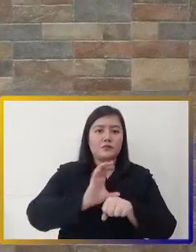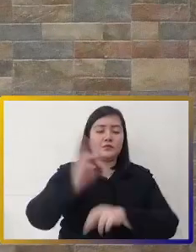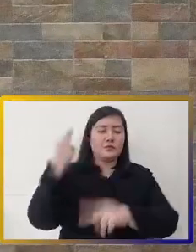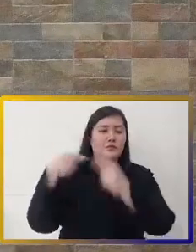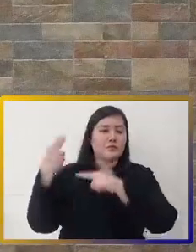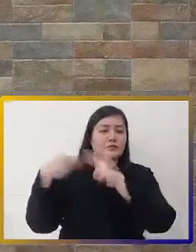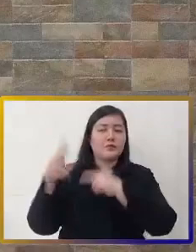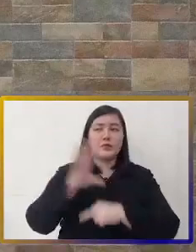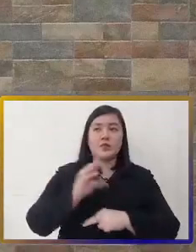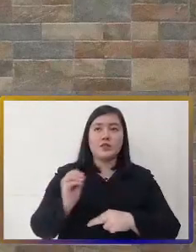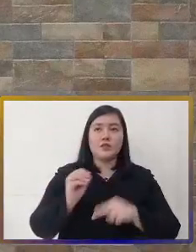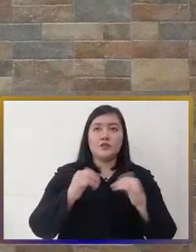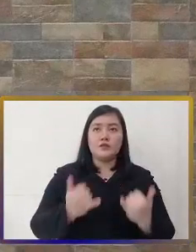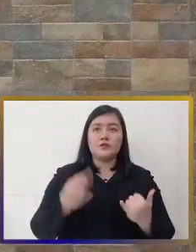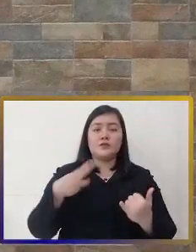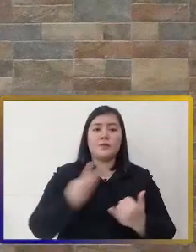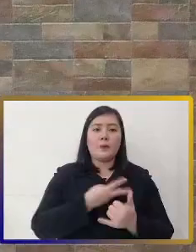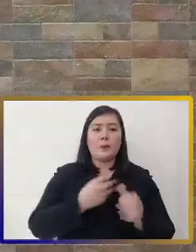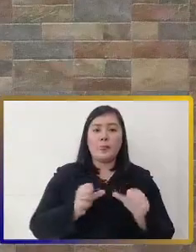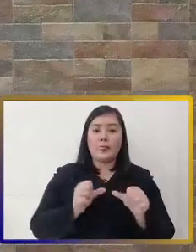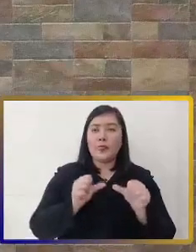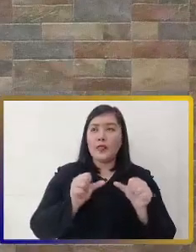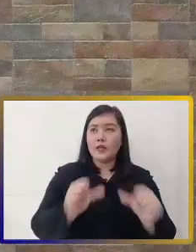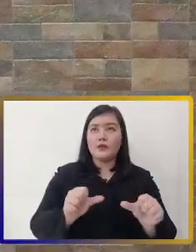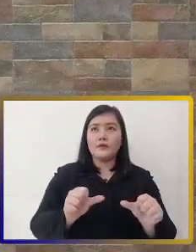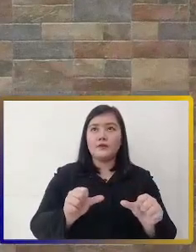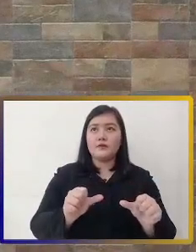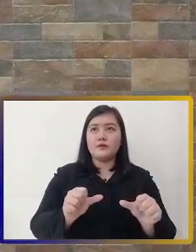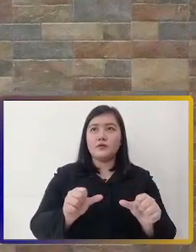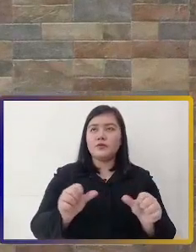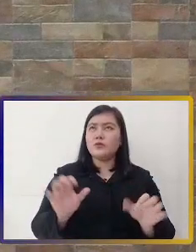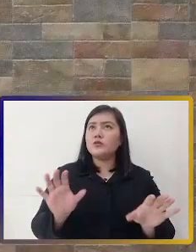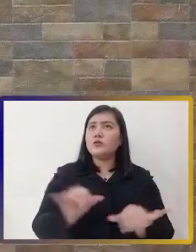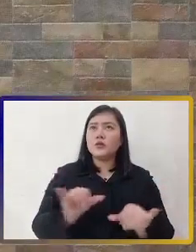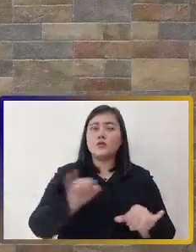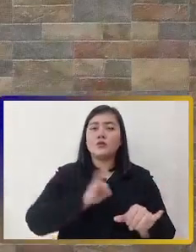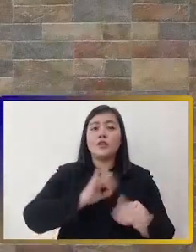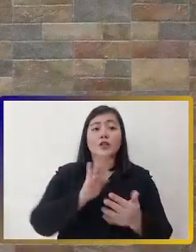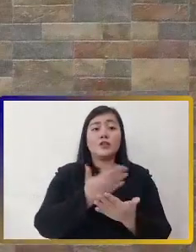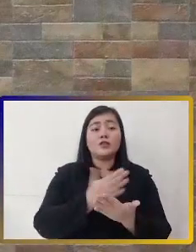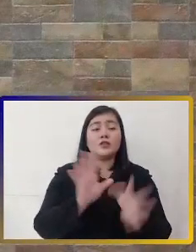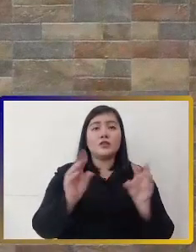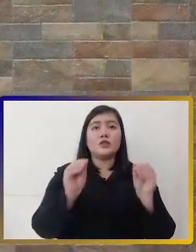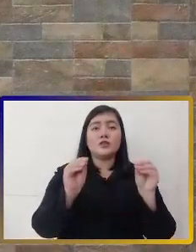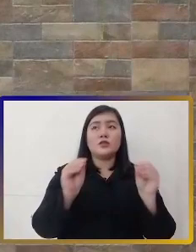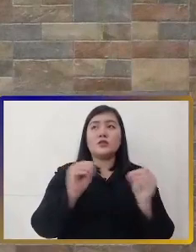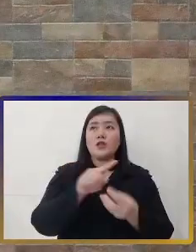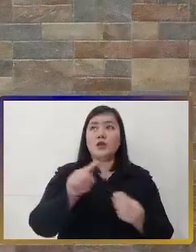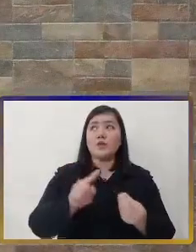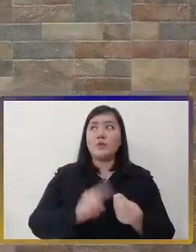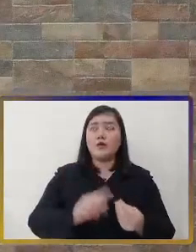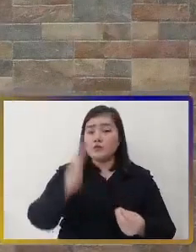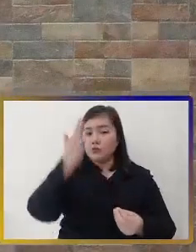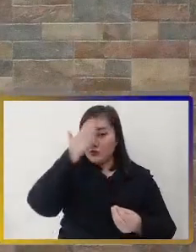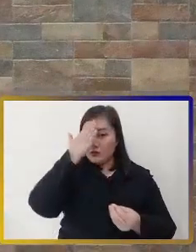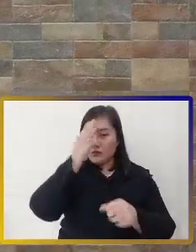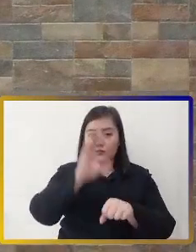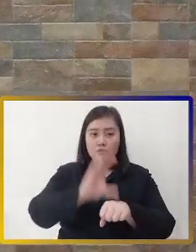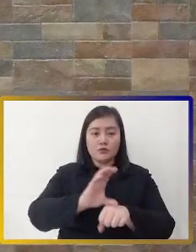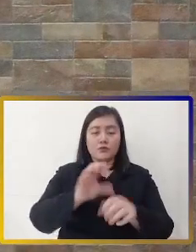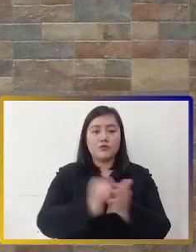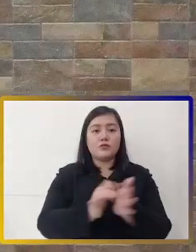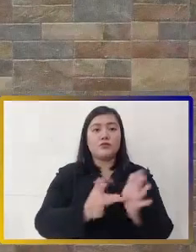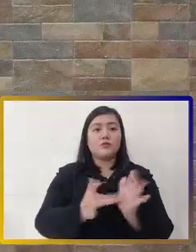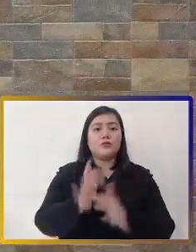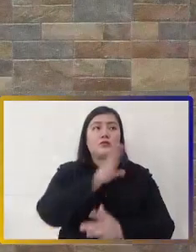pong na i-share din sa inyo in knowing the church. Knowing the church that Jesus Christ built. At pinakita